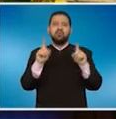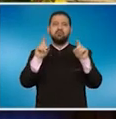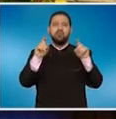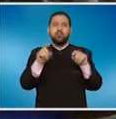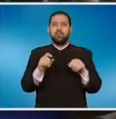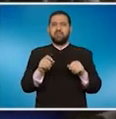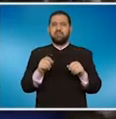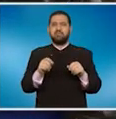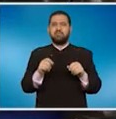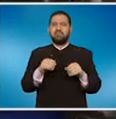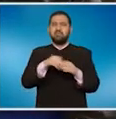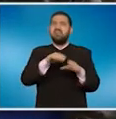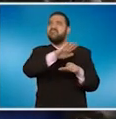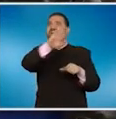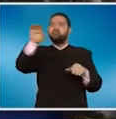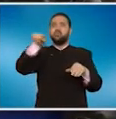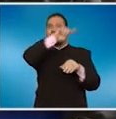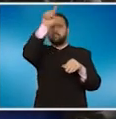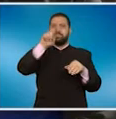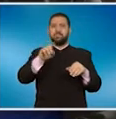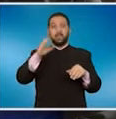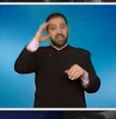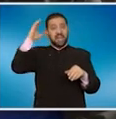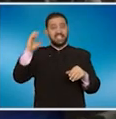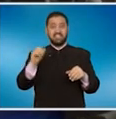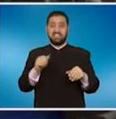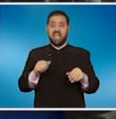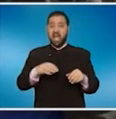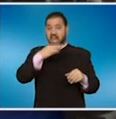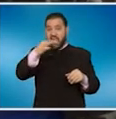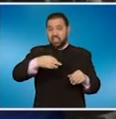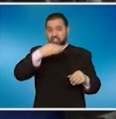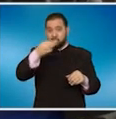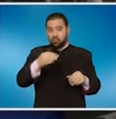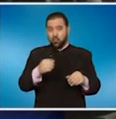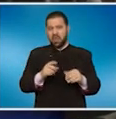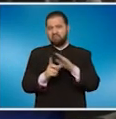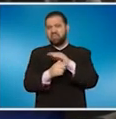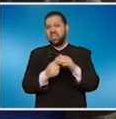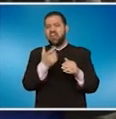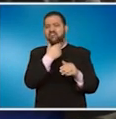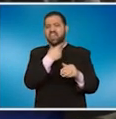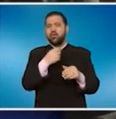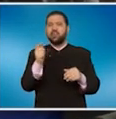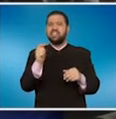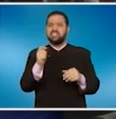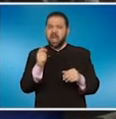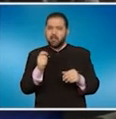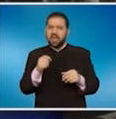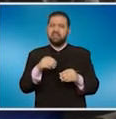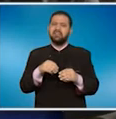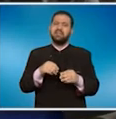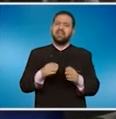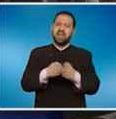văzduh? Credința creștină spune foarte clar că și găsim foarte multe mărturii, nu încă din Vechiul Testament, de la profetul Isaia și nu numai,